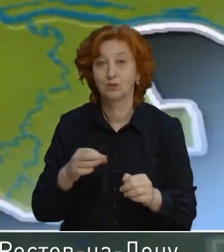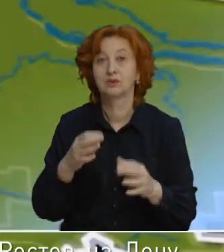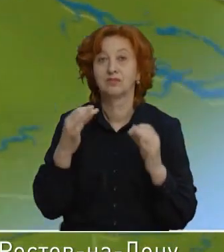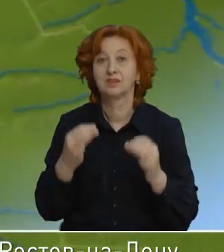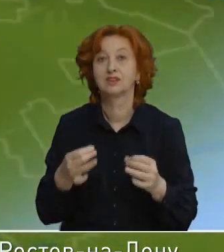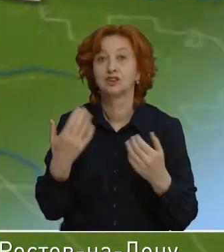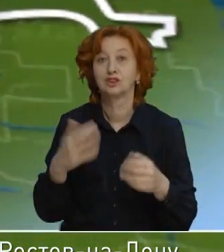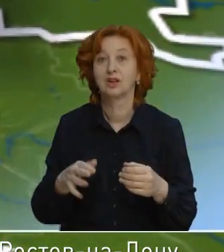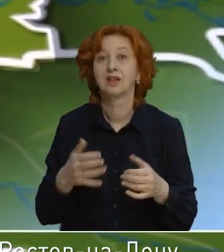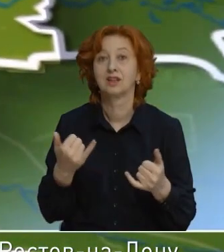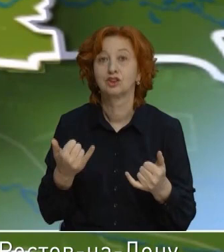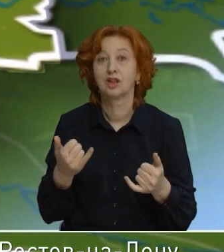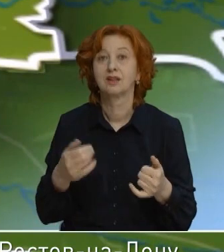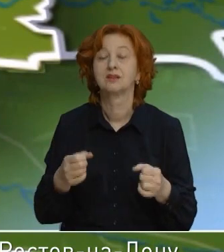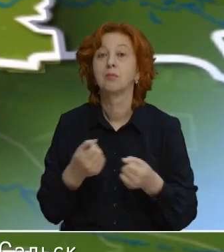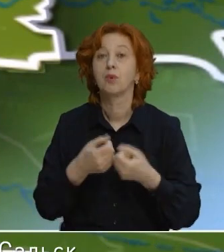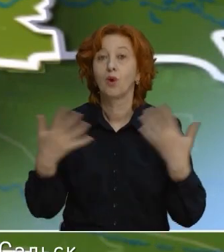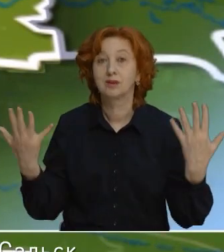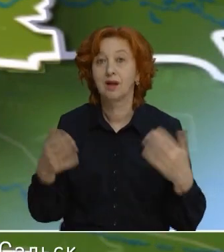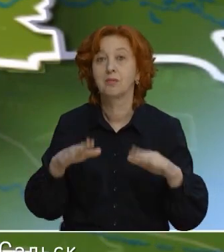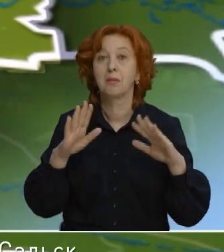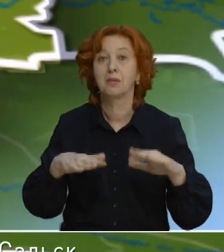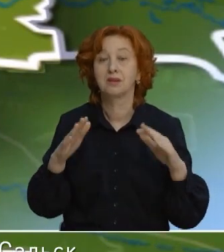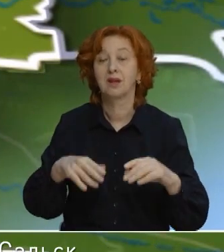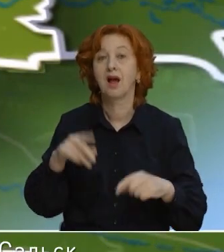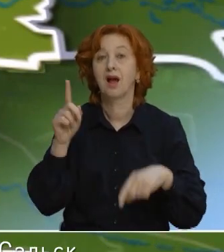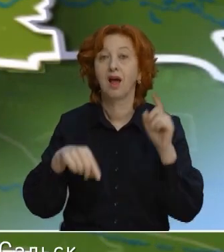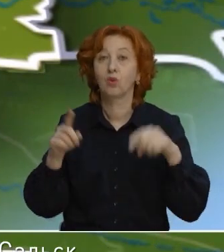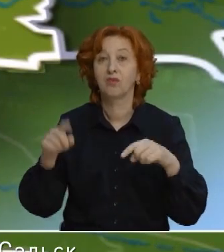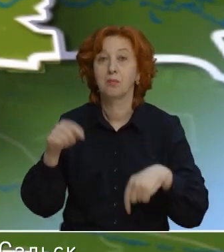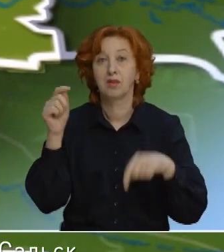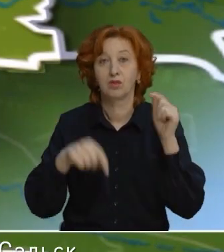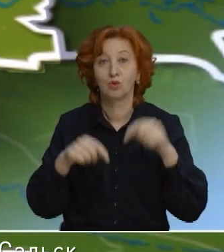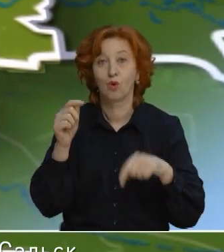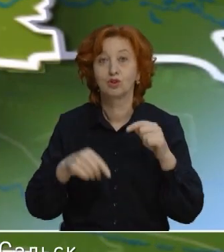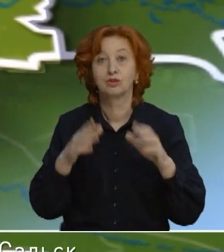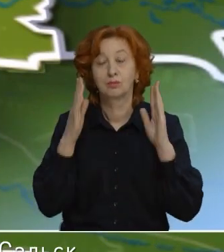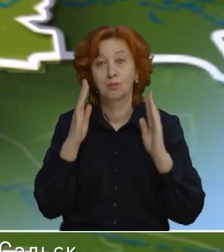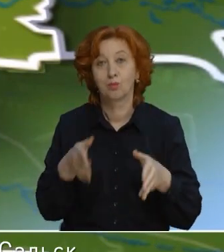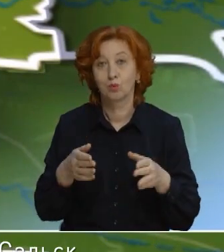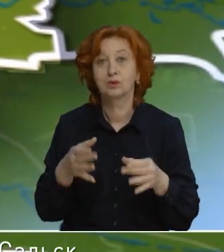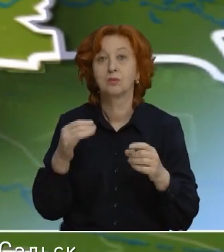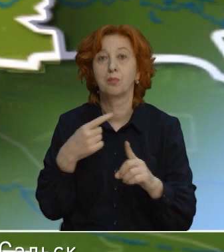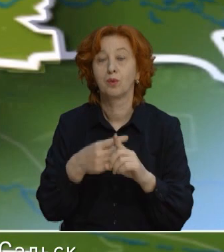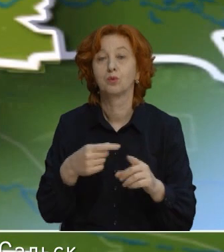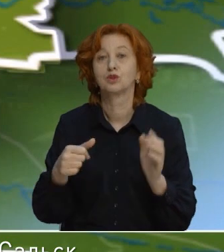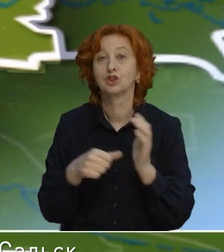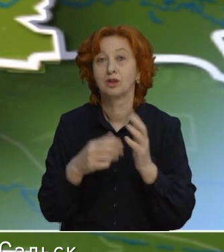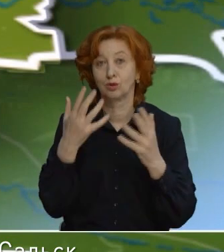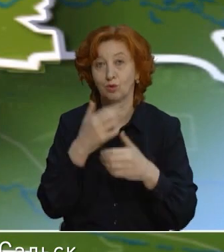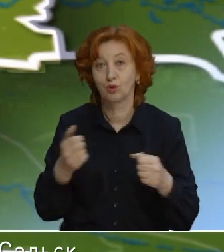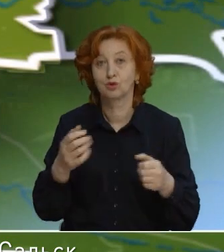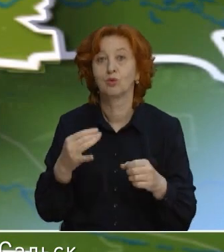плюс. На западе облачно с прояснениями, местами кратковременные дожди. Температура воздуха ночью плюс 6, плюс 11